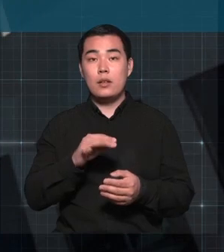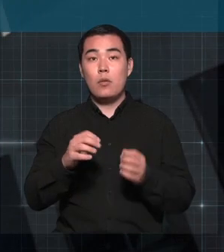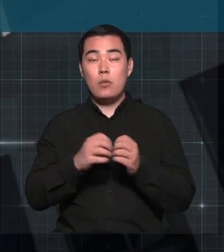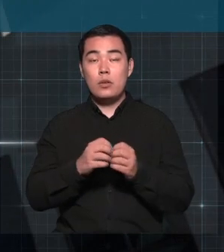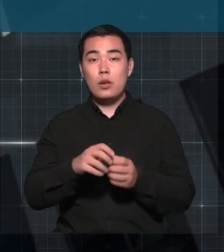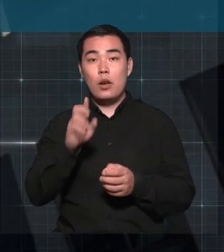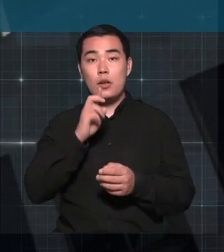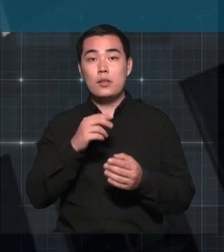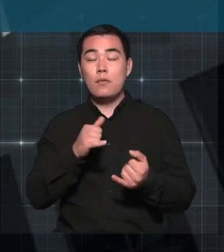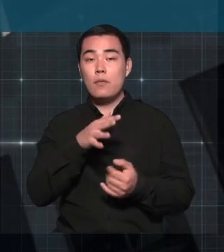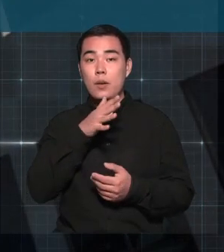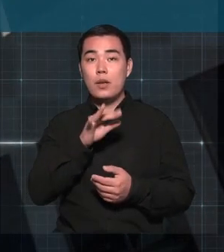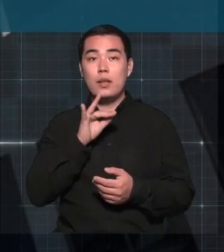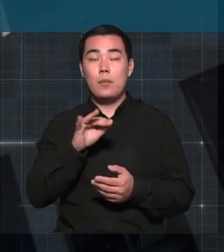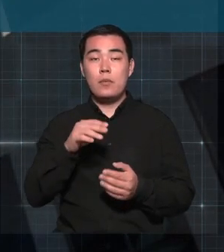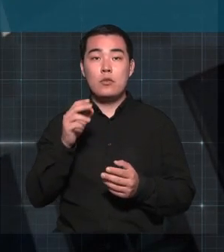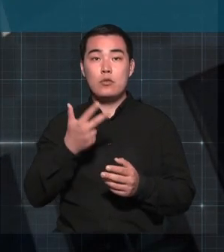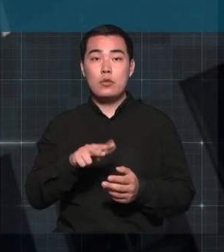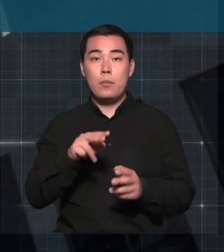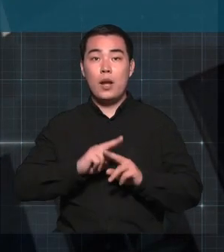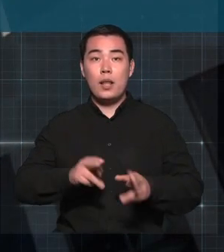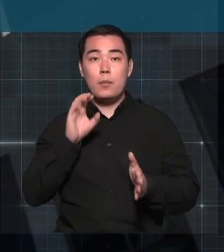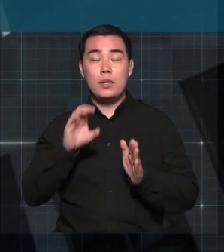3 парламенттік тыңдалым ұйымдастырылды.